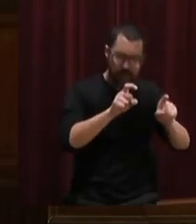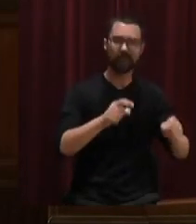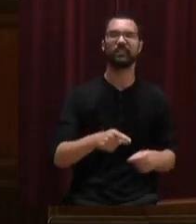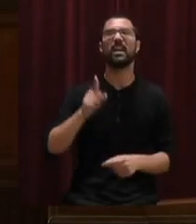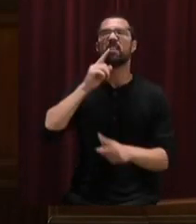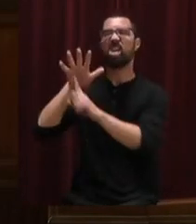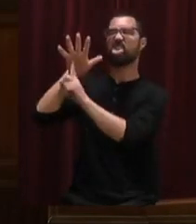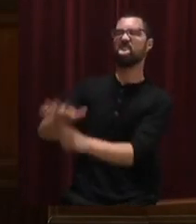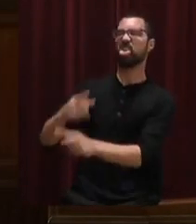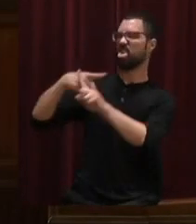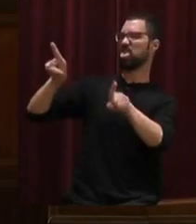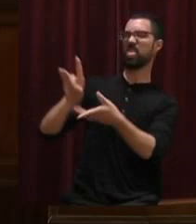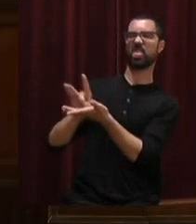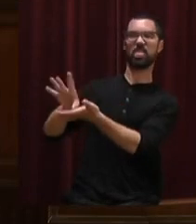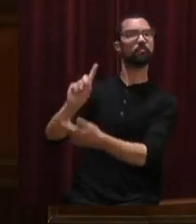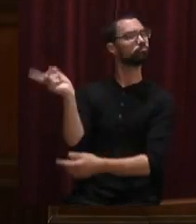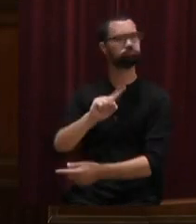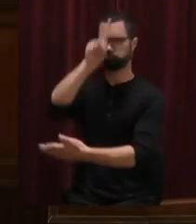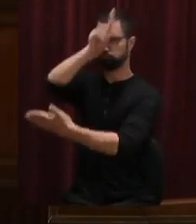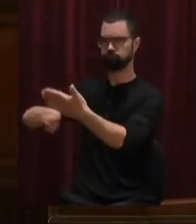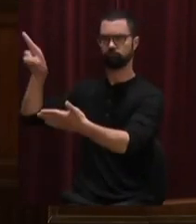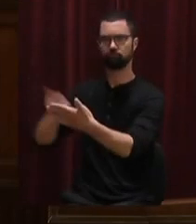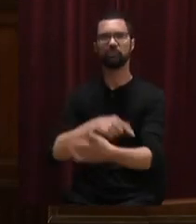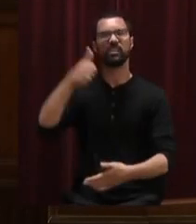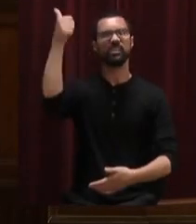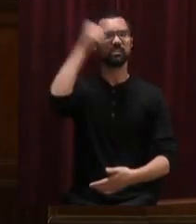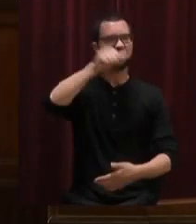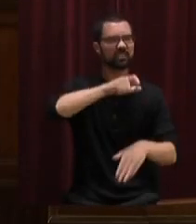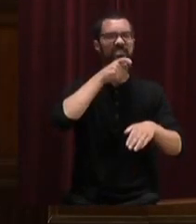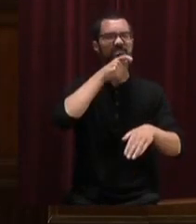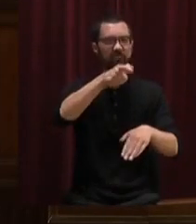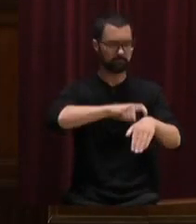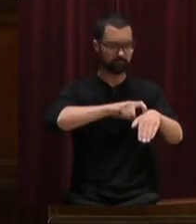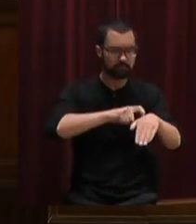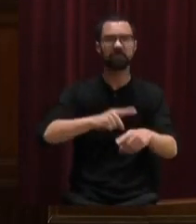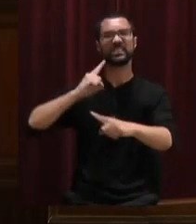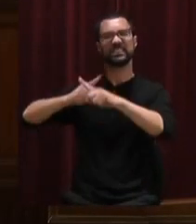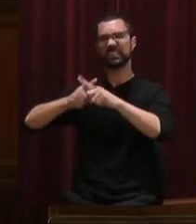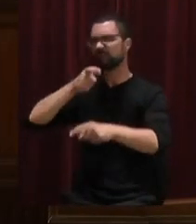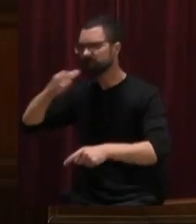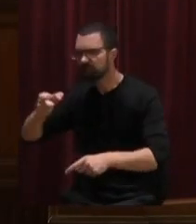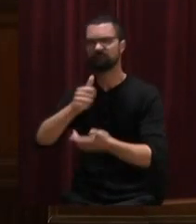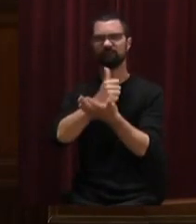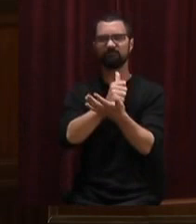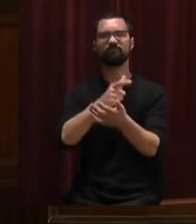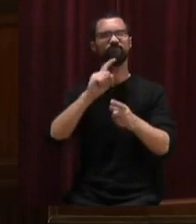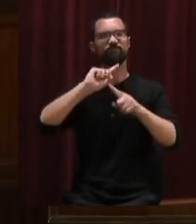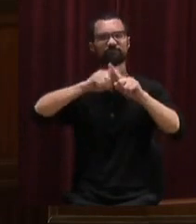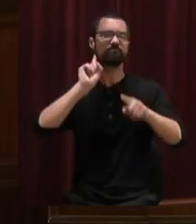rebuig al diferent, acabem amb el sexisme, l'homofòbia i el racisme, fomentem la igualtat i obrim-li